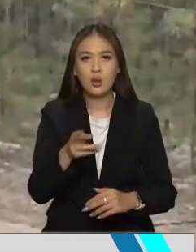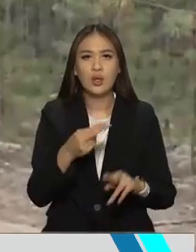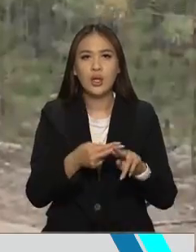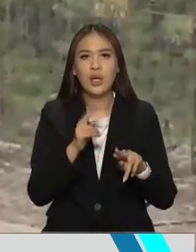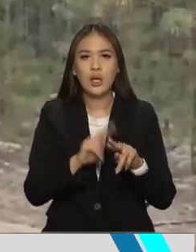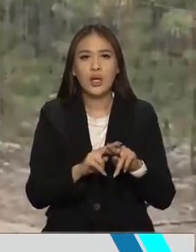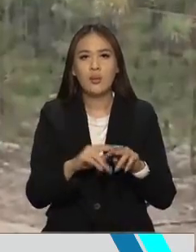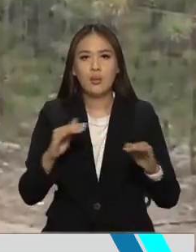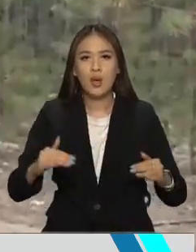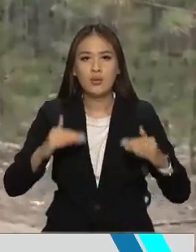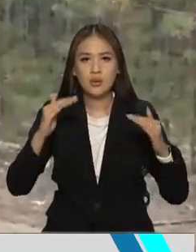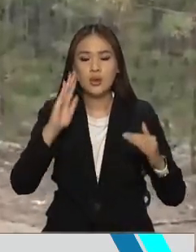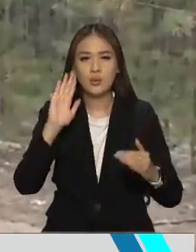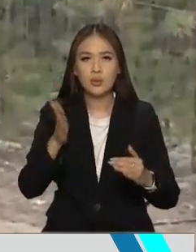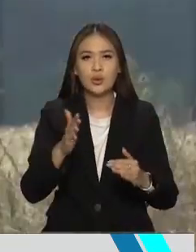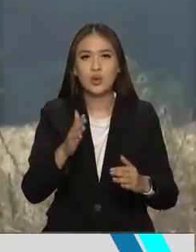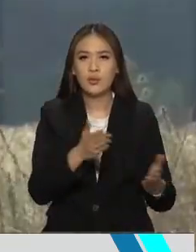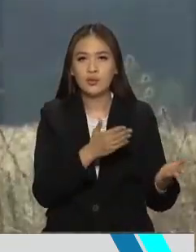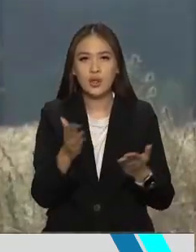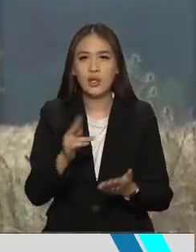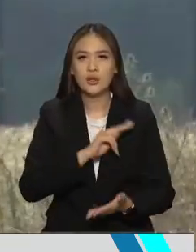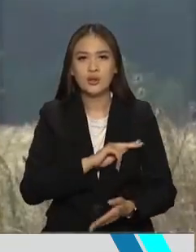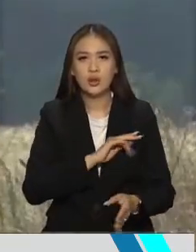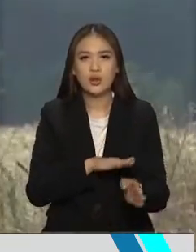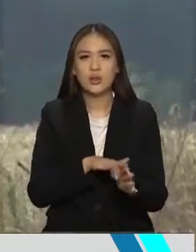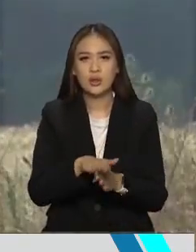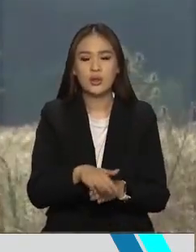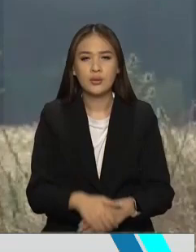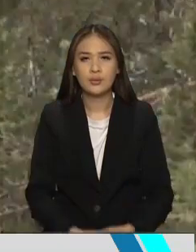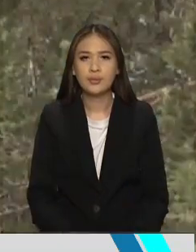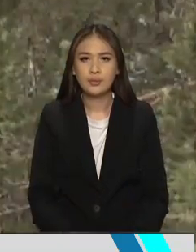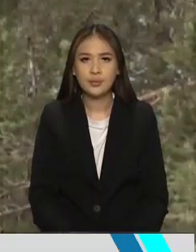кадров и повысить привлекательность службы в целом